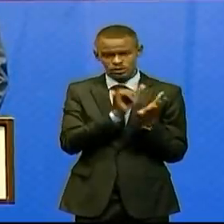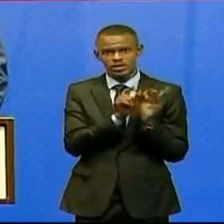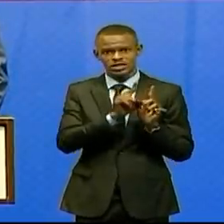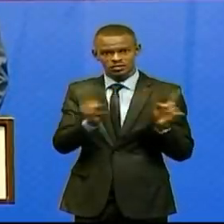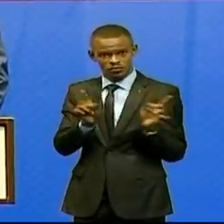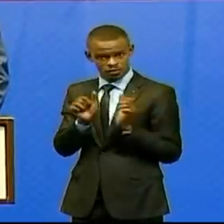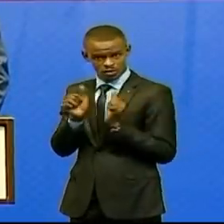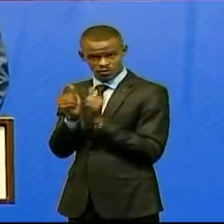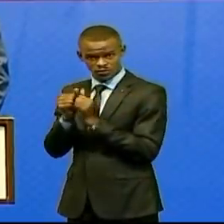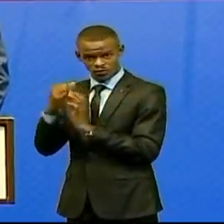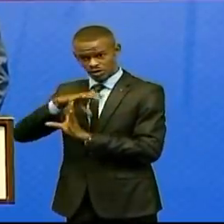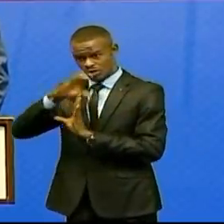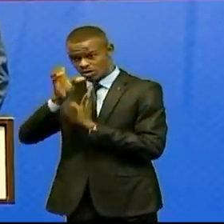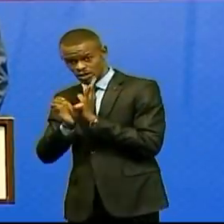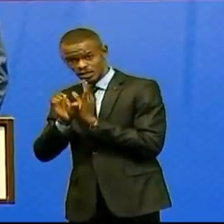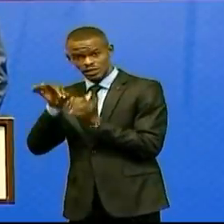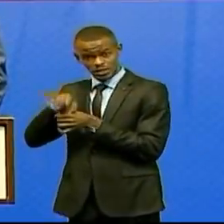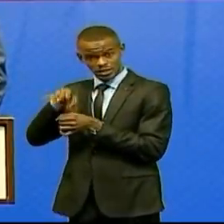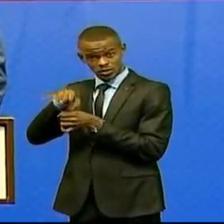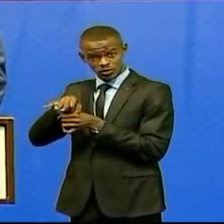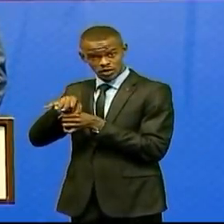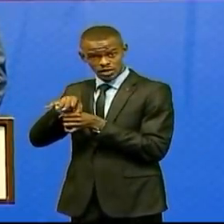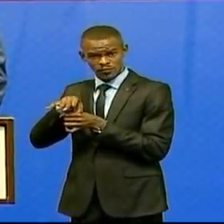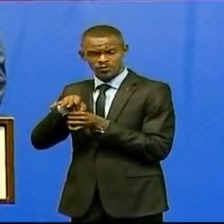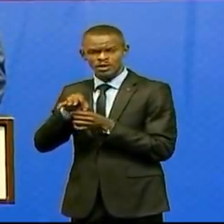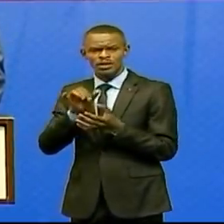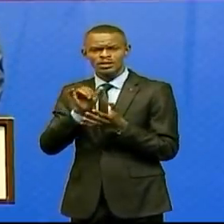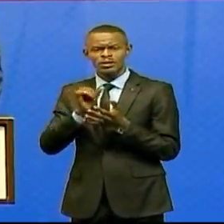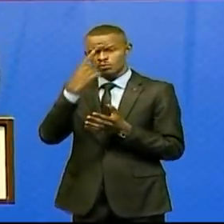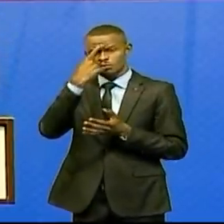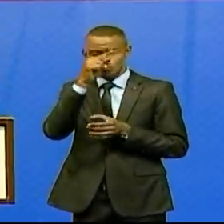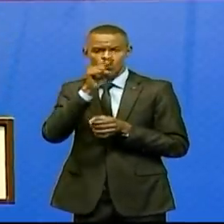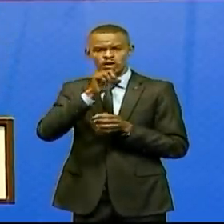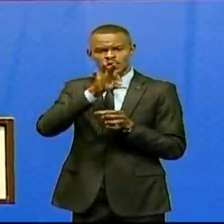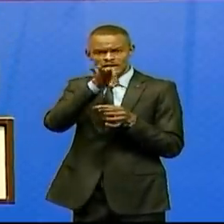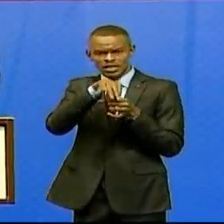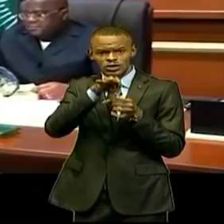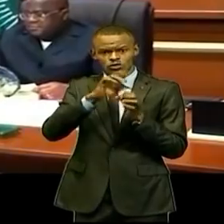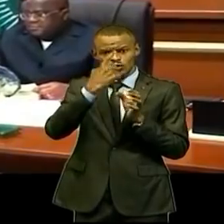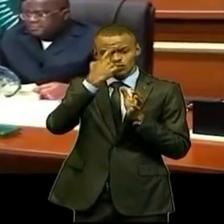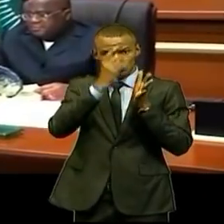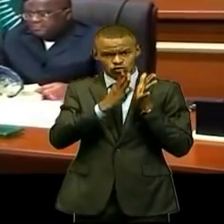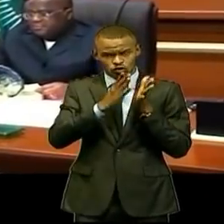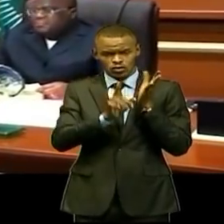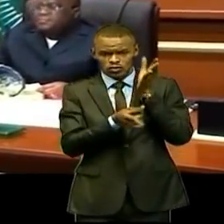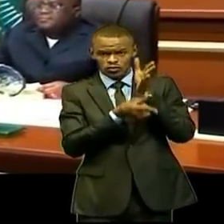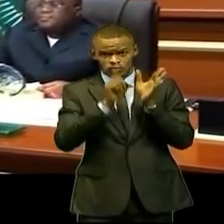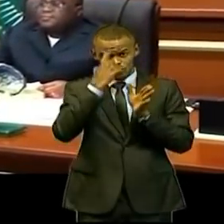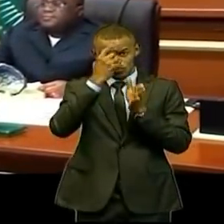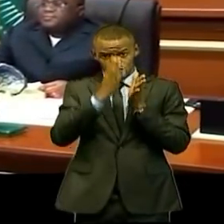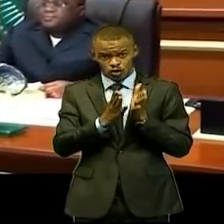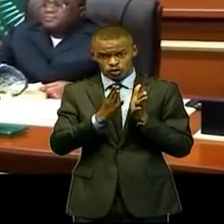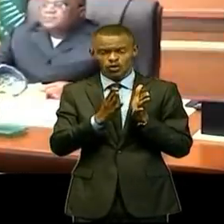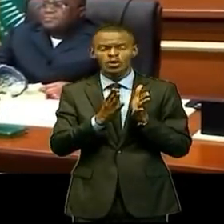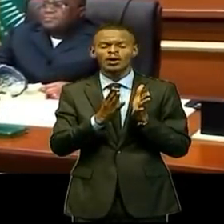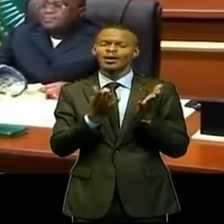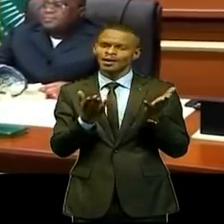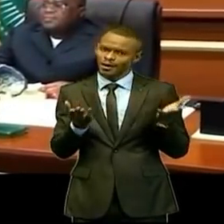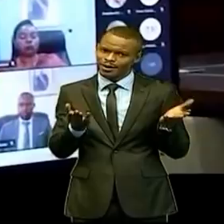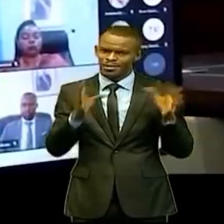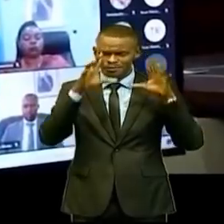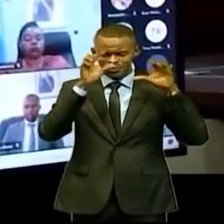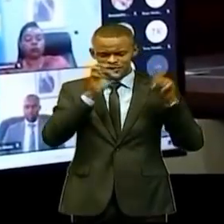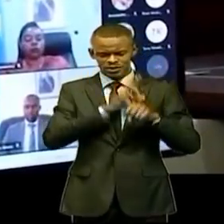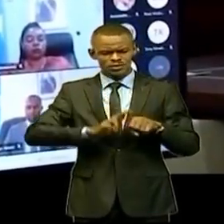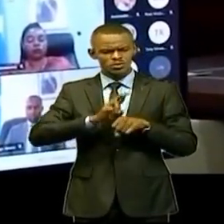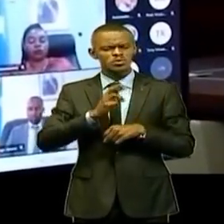provinces, le président de la République a félicité la nouvelle équipe de la centrale électorale pour son implication sans tarder dans la